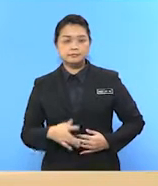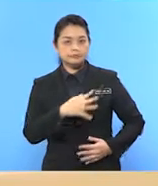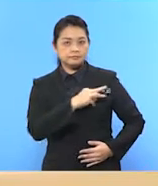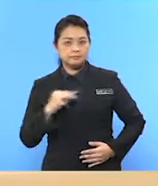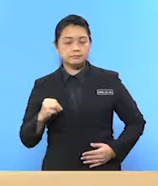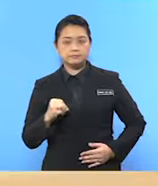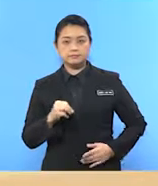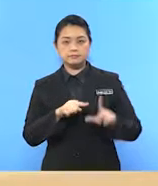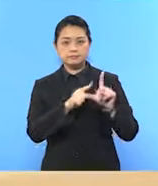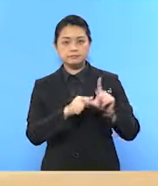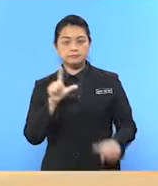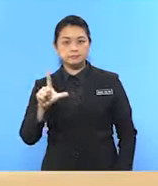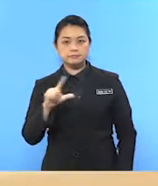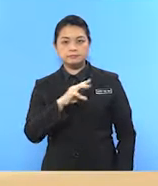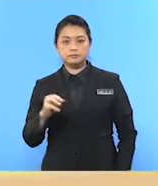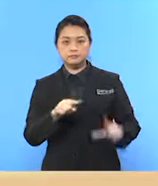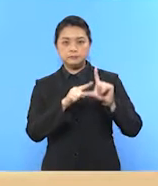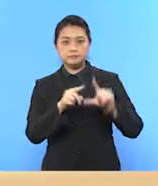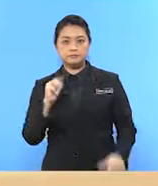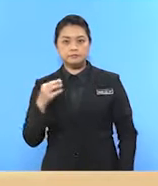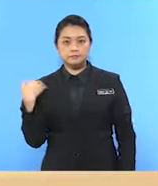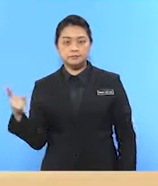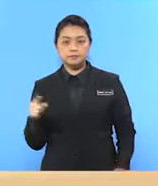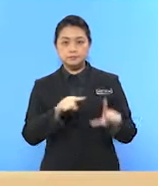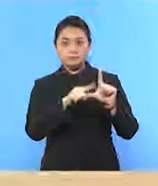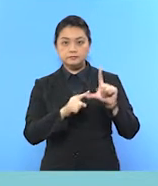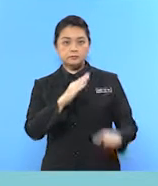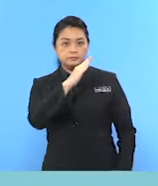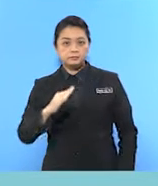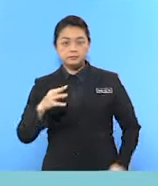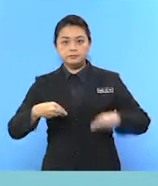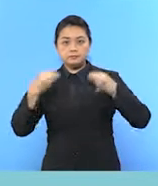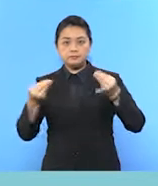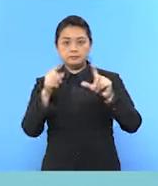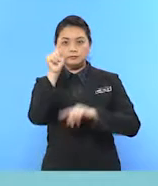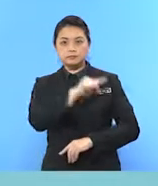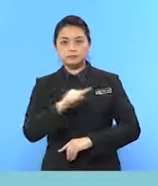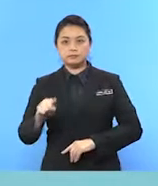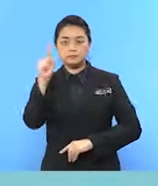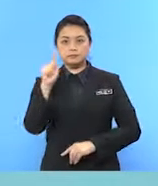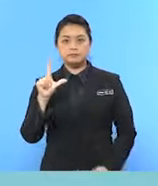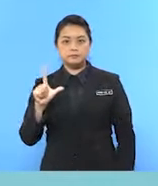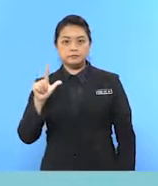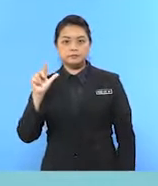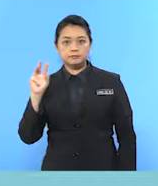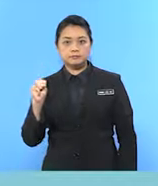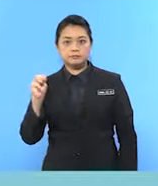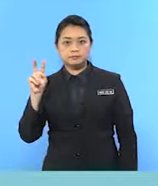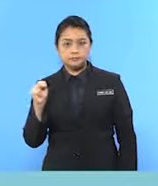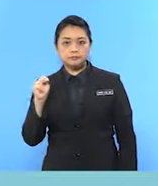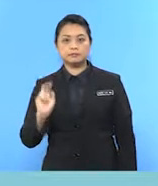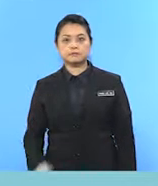Manakala sudut L dan sudut N adalah sudut tirus bagi segitiga bersudut tegak